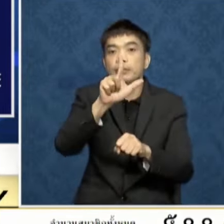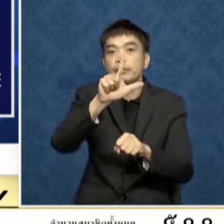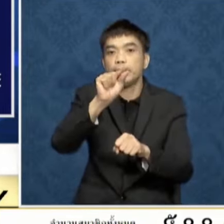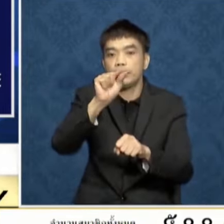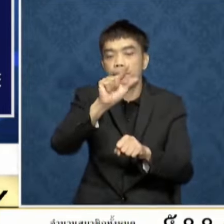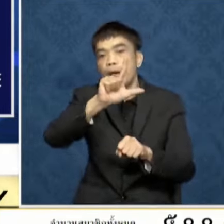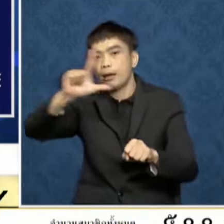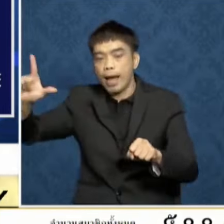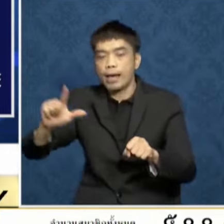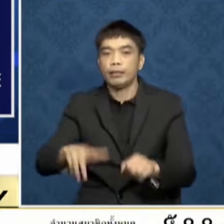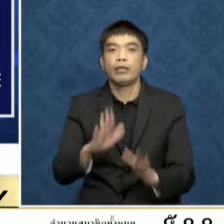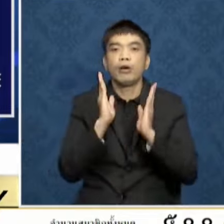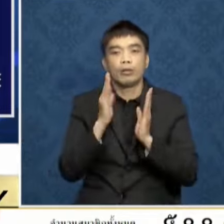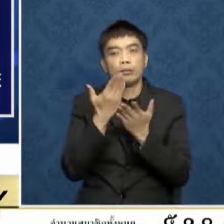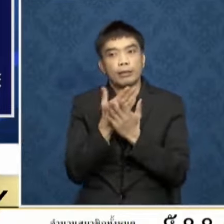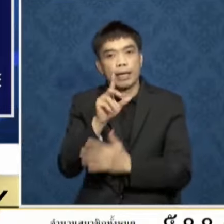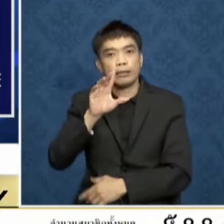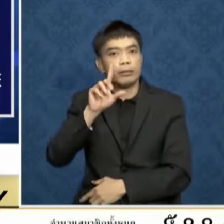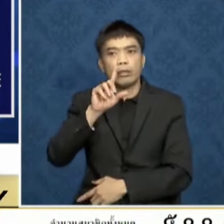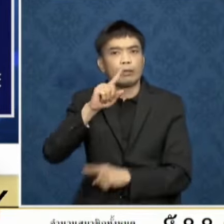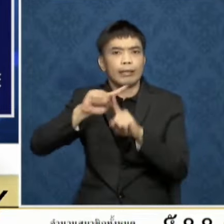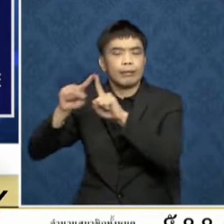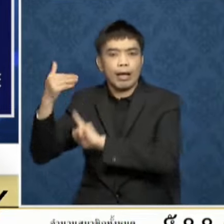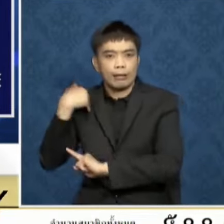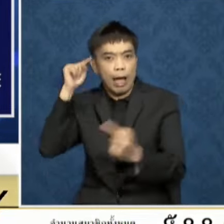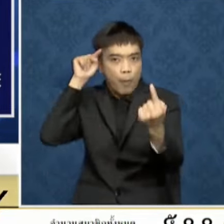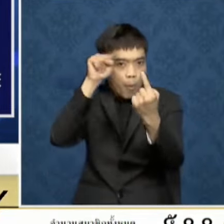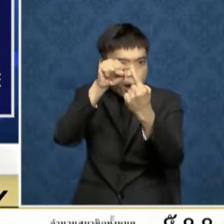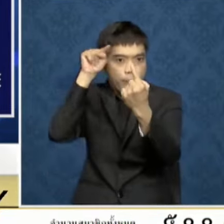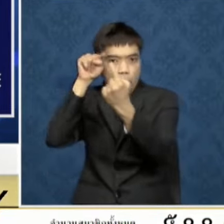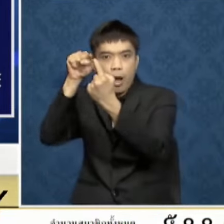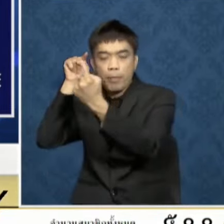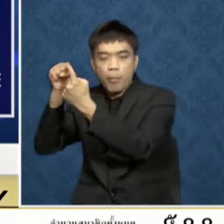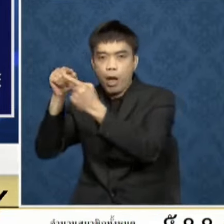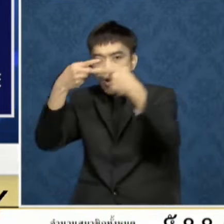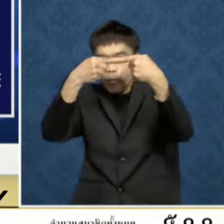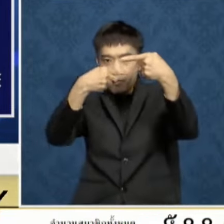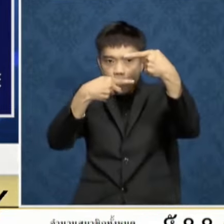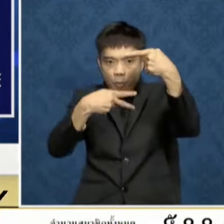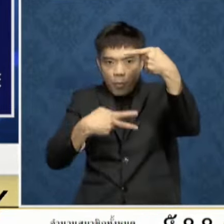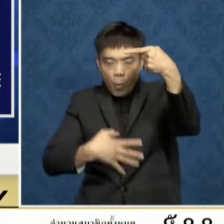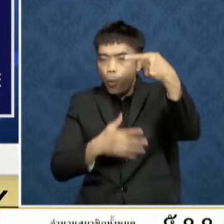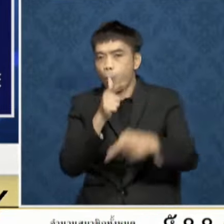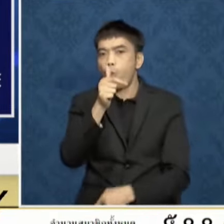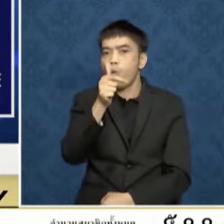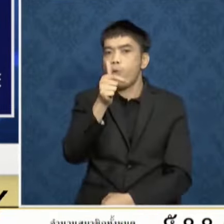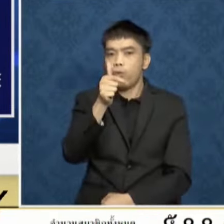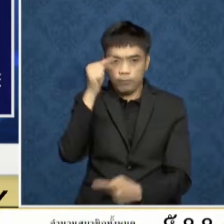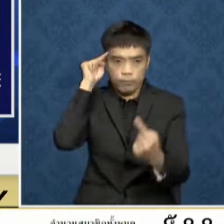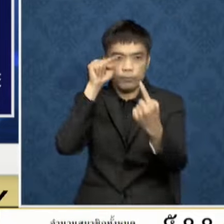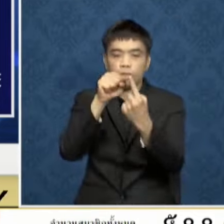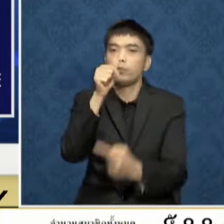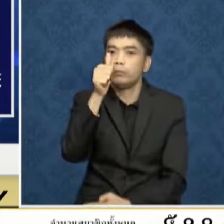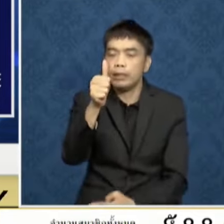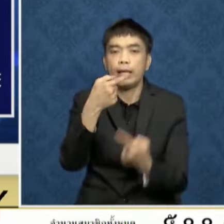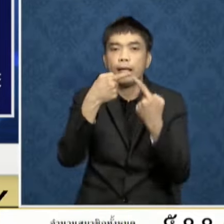200,000บาทต่อปีสร้างงาน 20ล้านตำแหน่งซึ่งเป็นเป้าหมายที่กล้าหาญมากค่ะที่ยังตั้งเป้าหมายนี้อยู่สรุปแล้วจะ